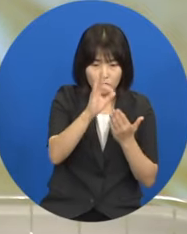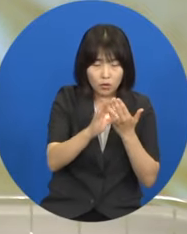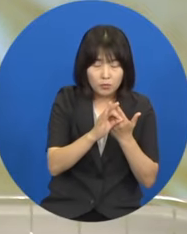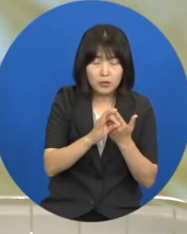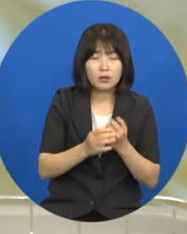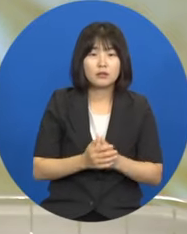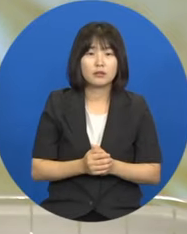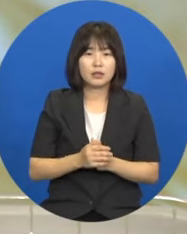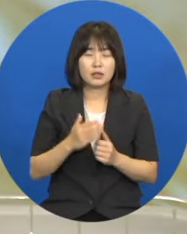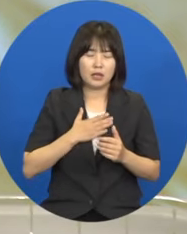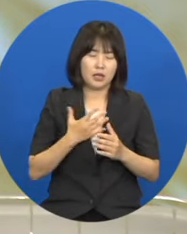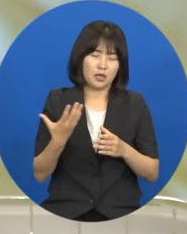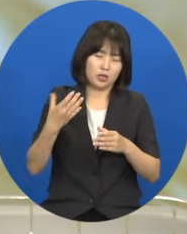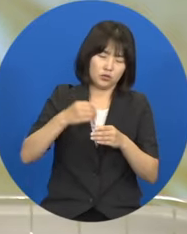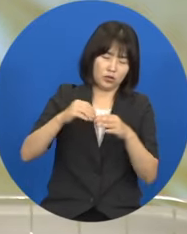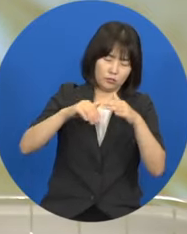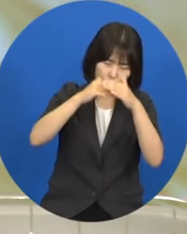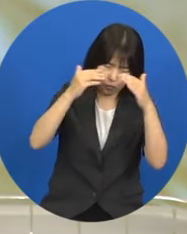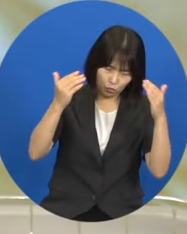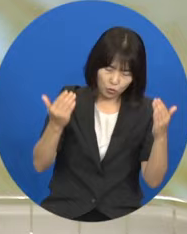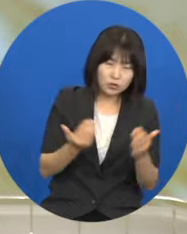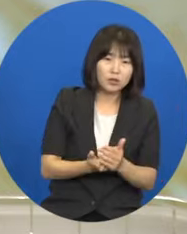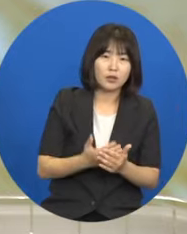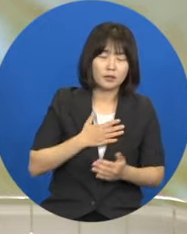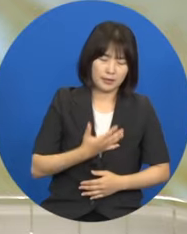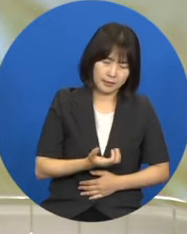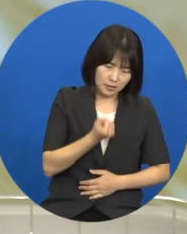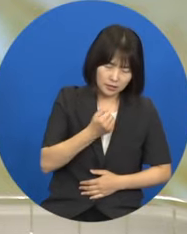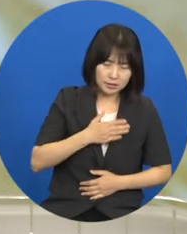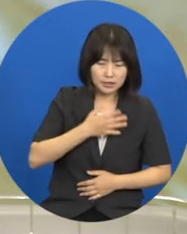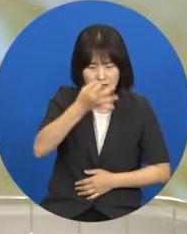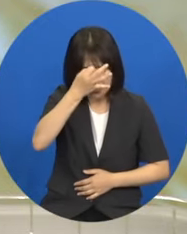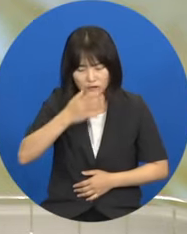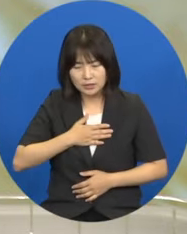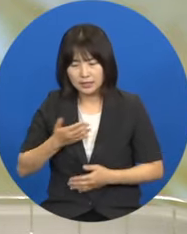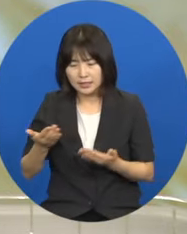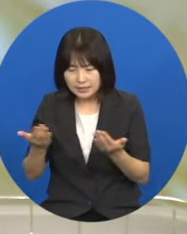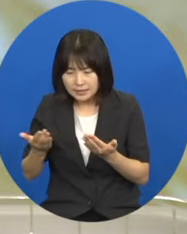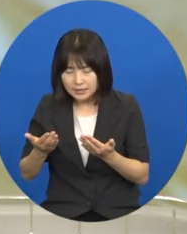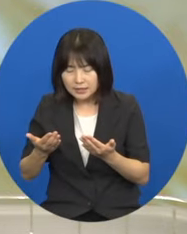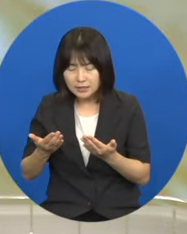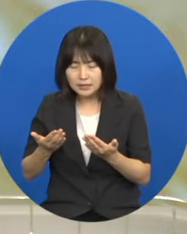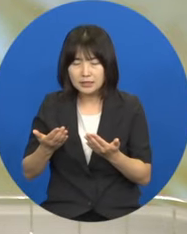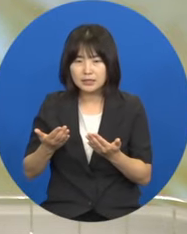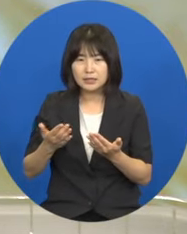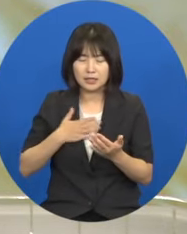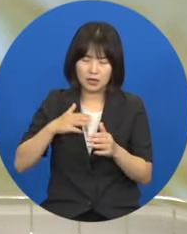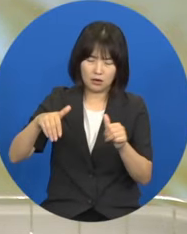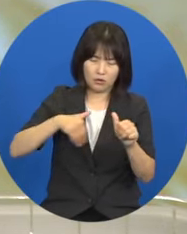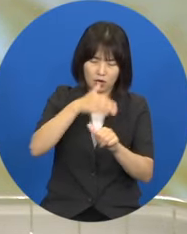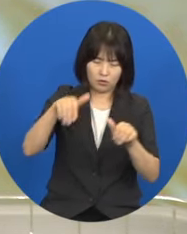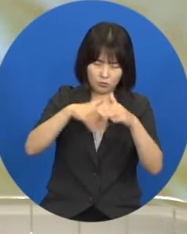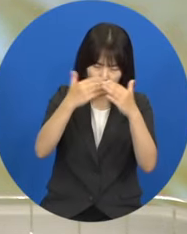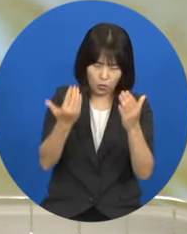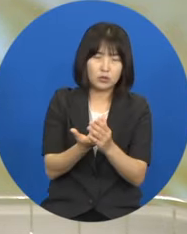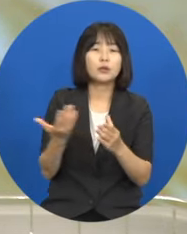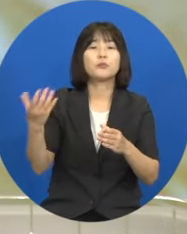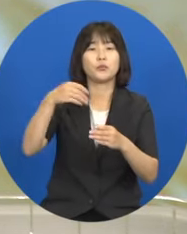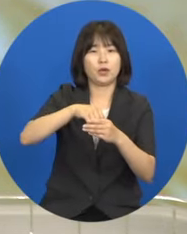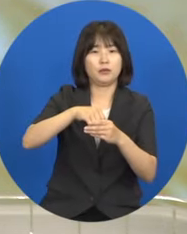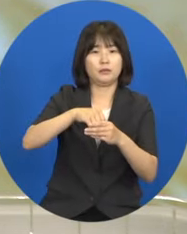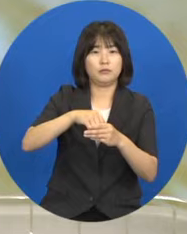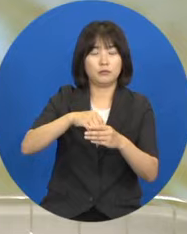모든 것을 의미하기도 합니다. 내 소유, 내 기술, 내 직업, 내 배경 모든 것을 의미합니다. 또한 이